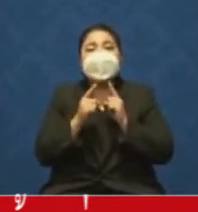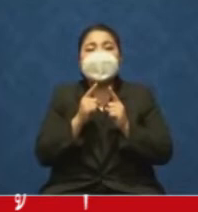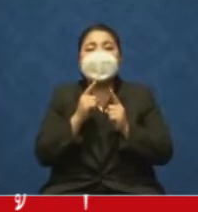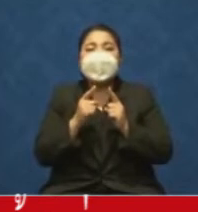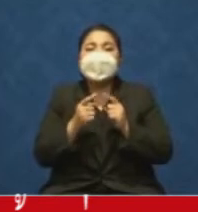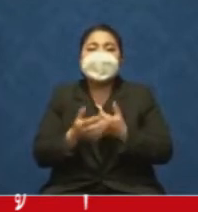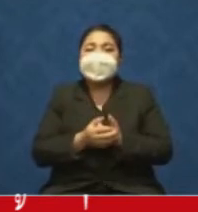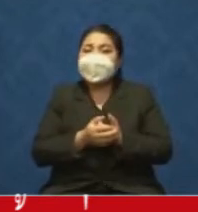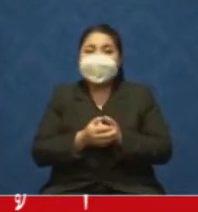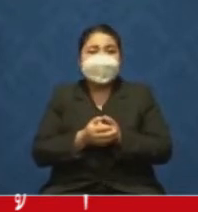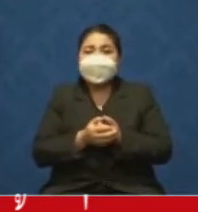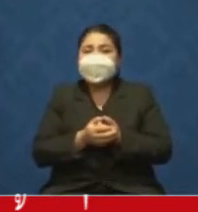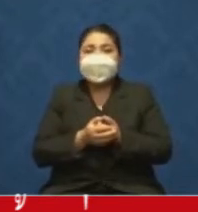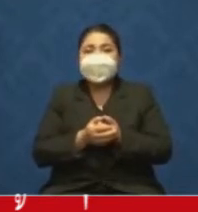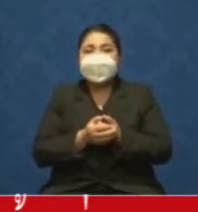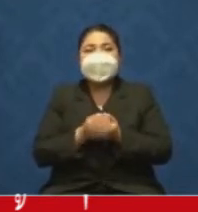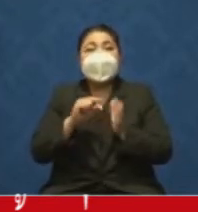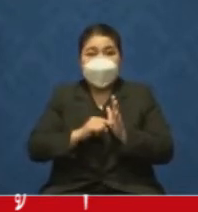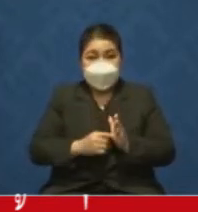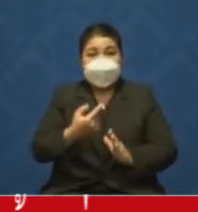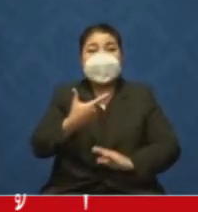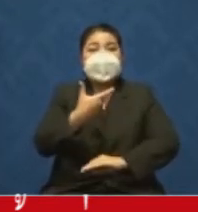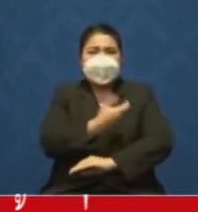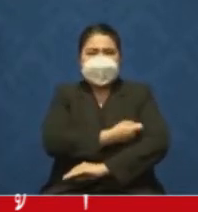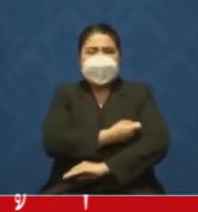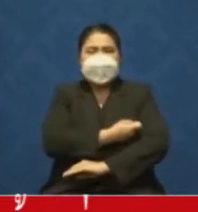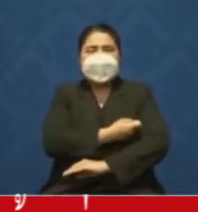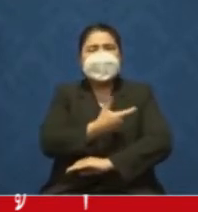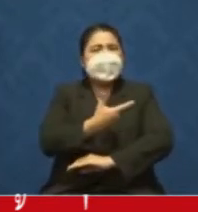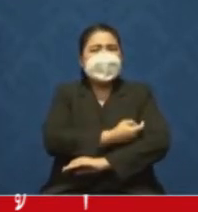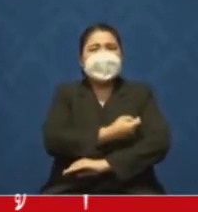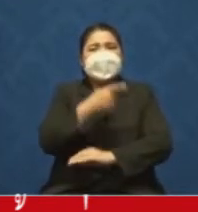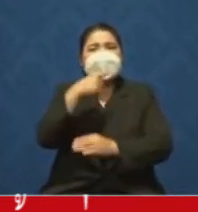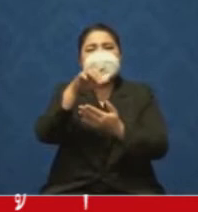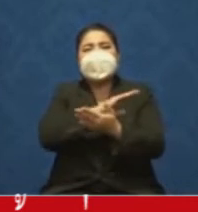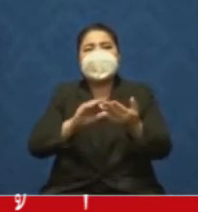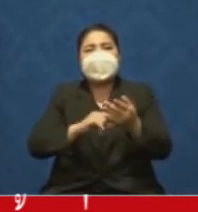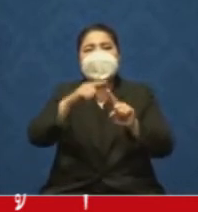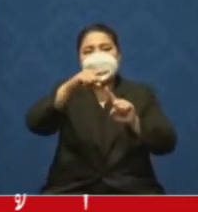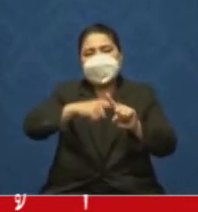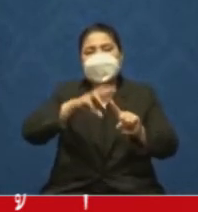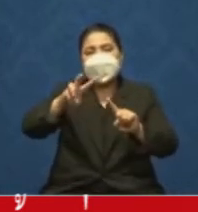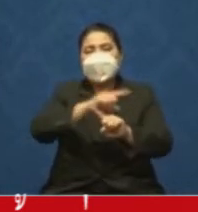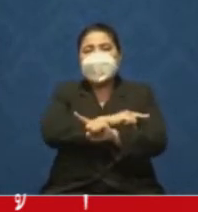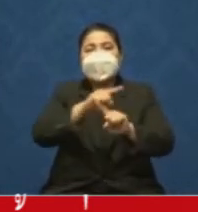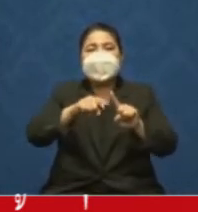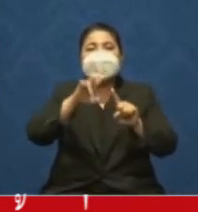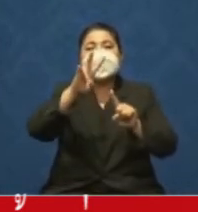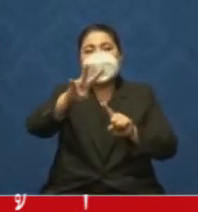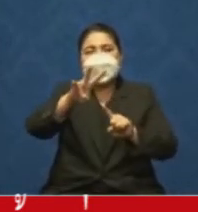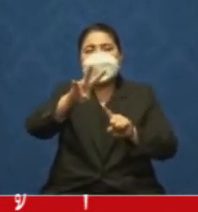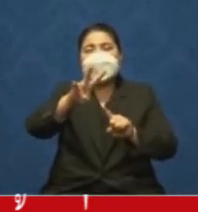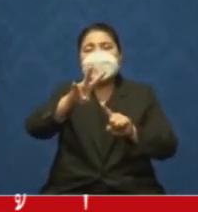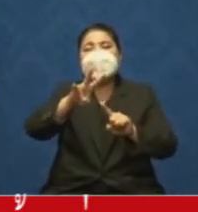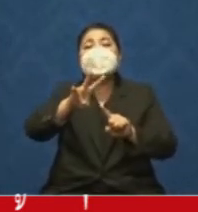แต่ได้มีการเครออฟเริมฉีดวัซีนพร้มกันทั่วประเทศเมอวนที่ 7 มธุนายนที่